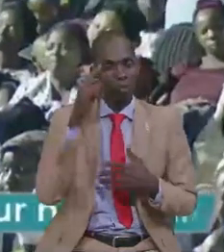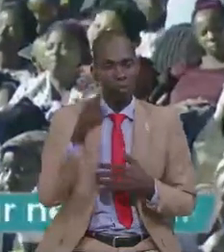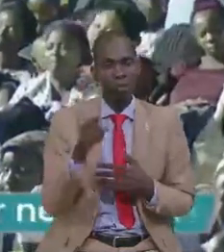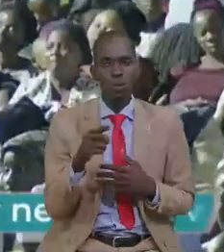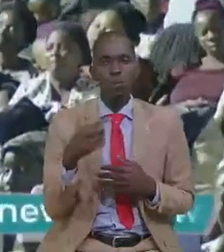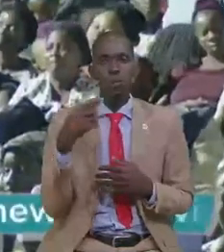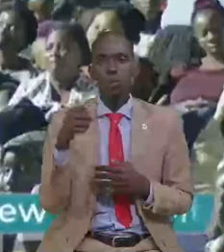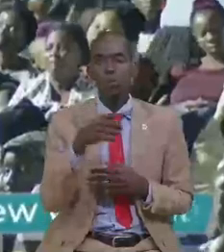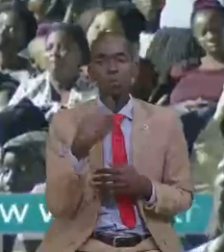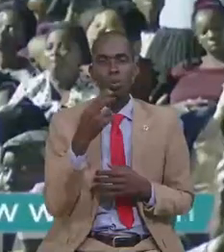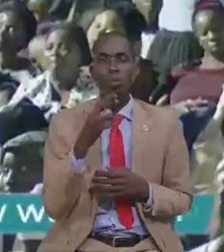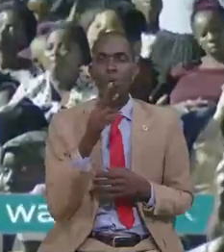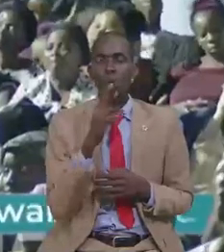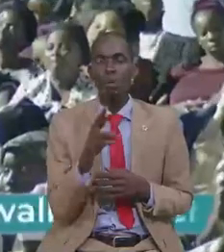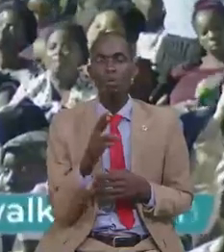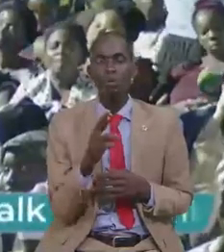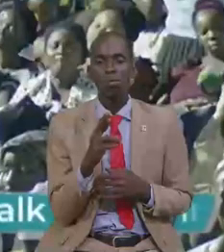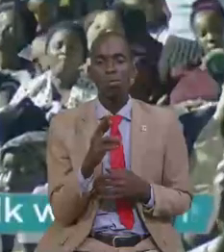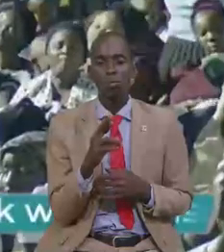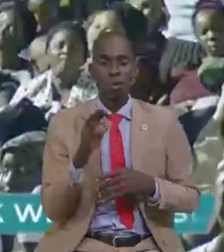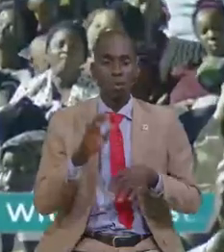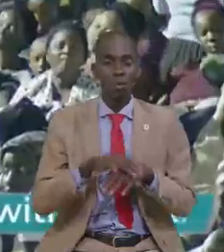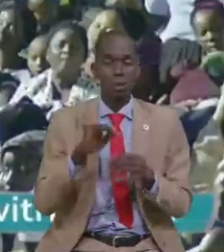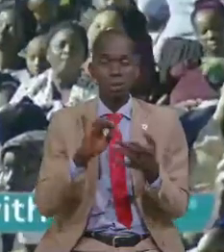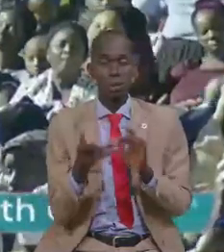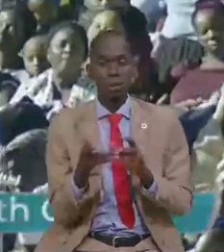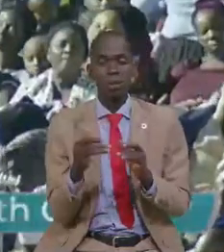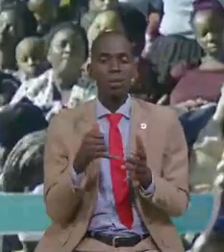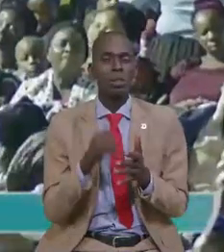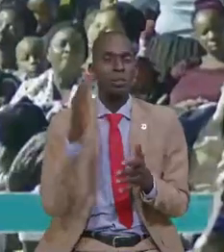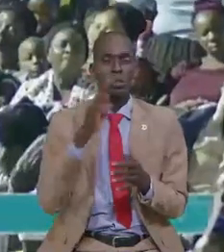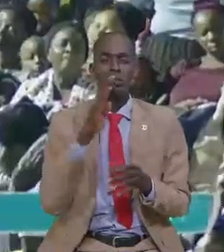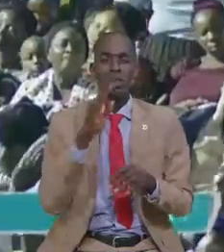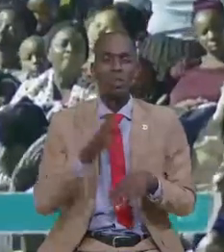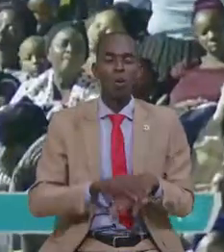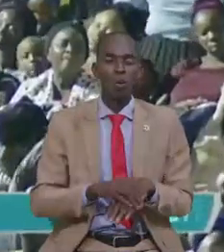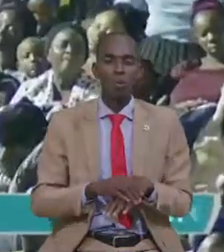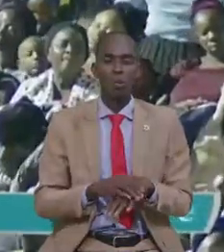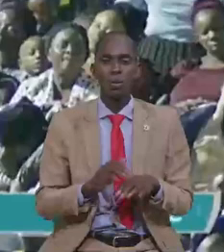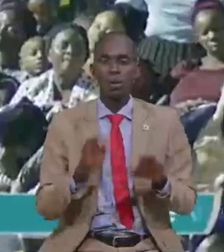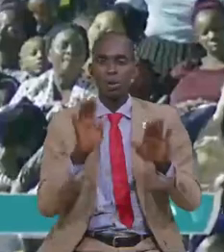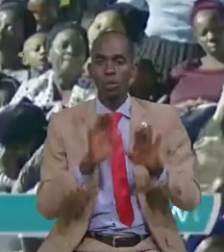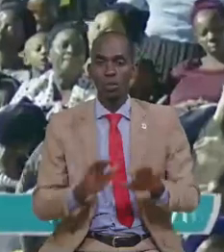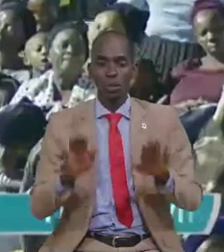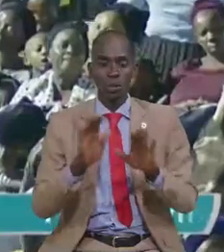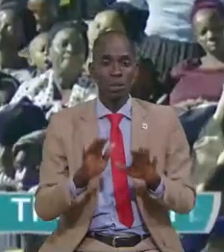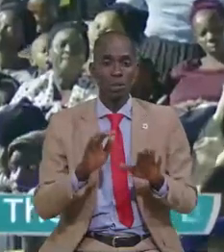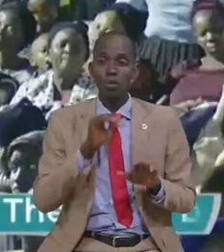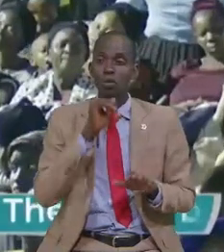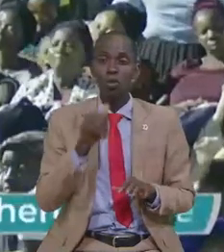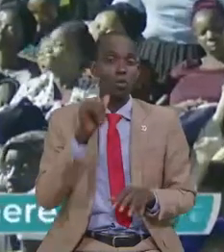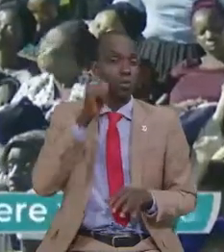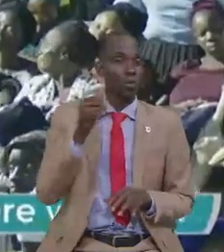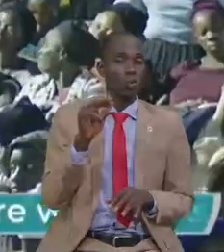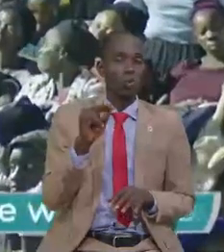qui sont en ligne et qui ont donné leur vie au Seigneur. Le banquet aura lieu